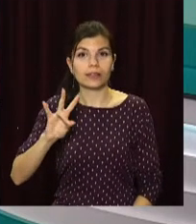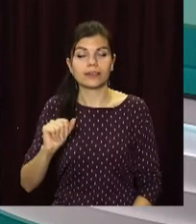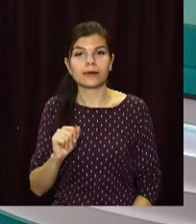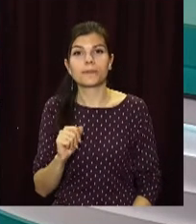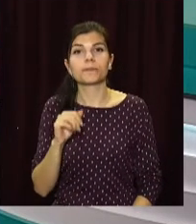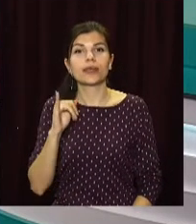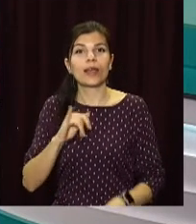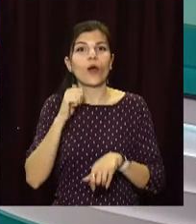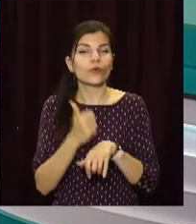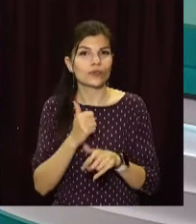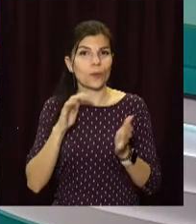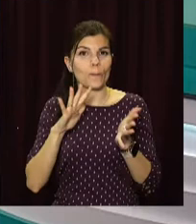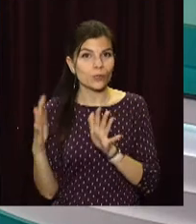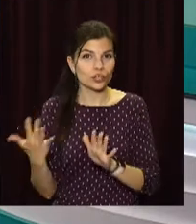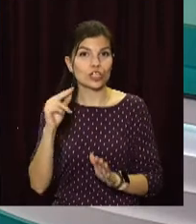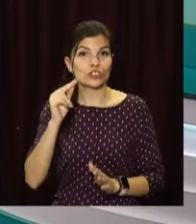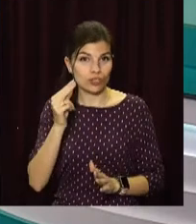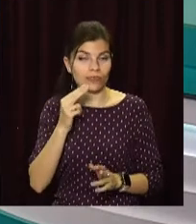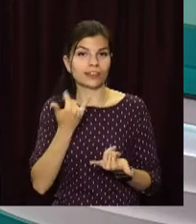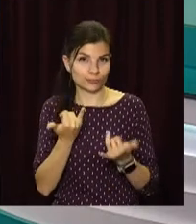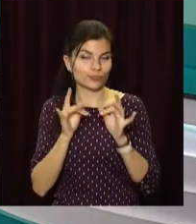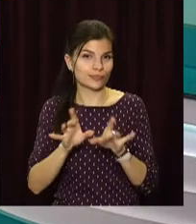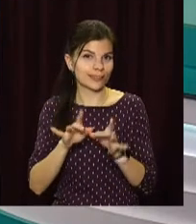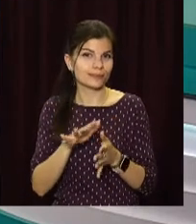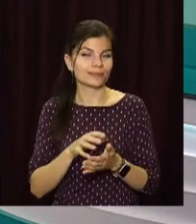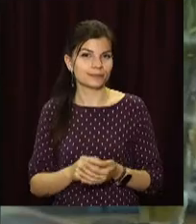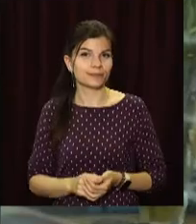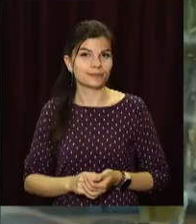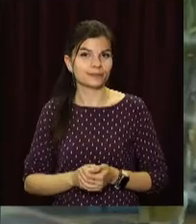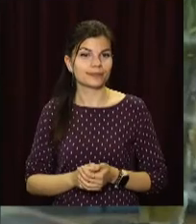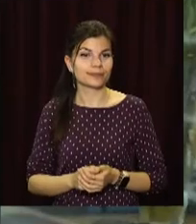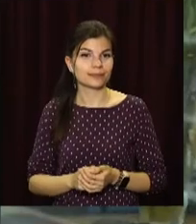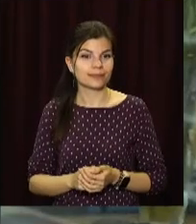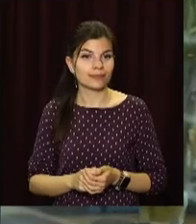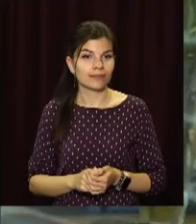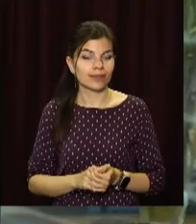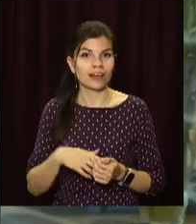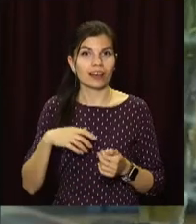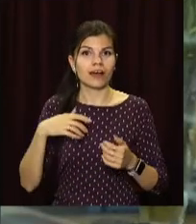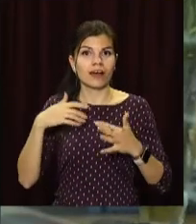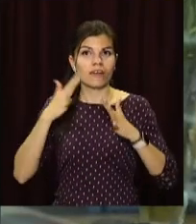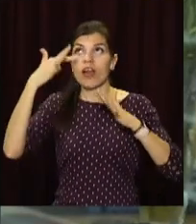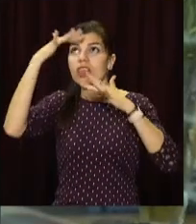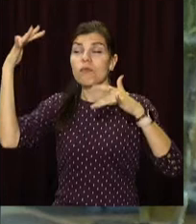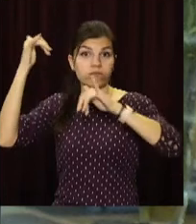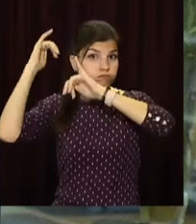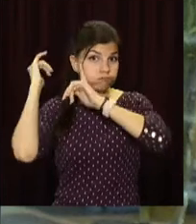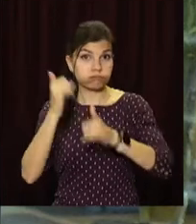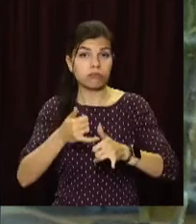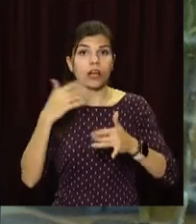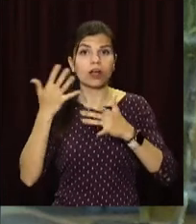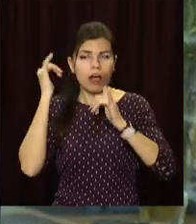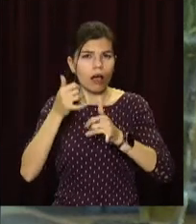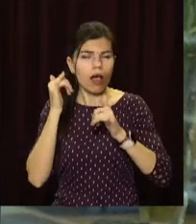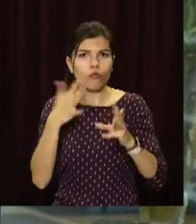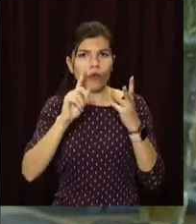Юліана Пуговкіна. І про головні події четверга дивіться просто зараз. Небо прорвало. Через зливи, які не